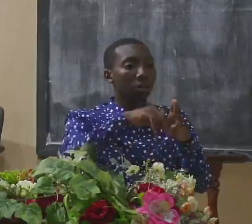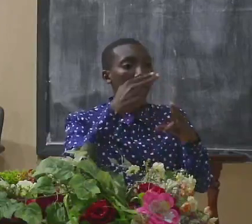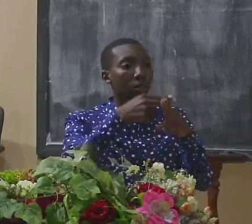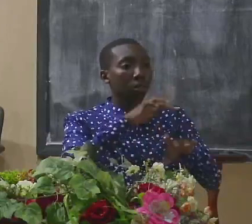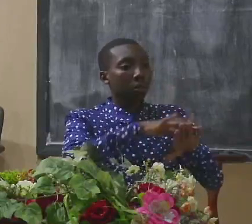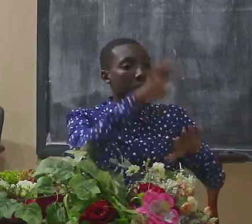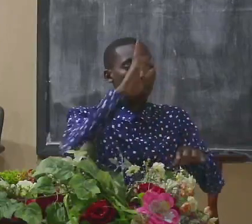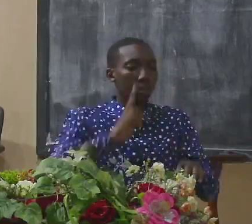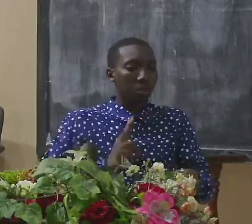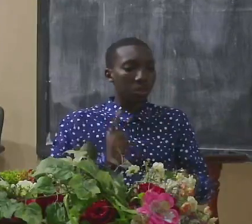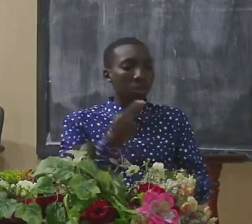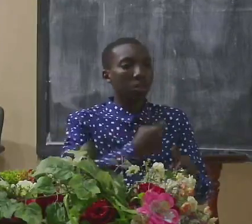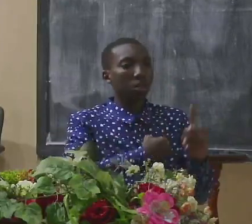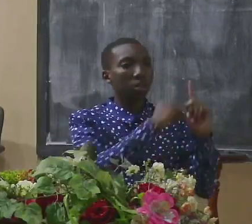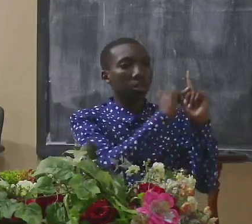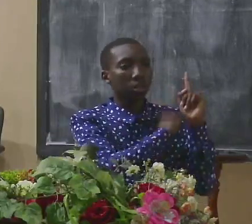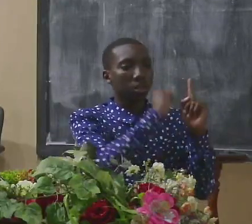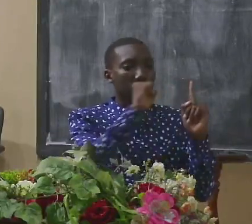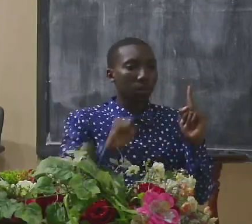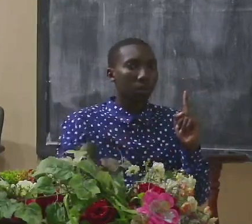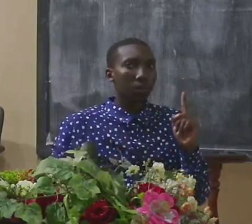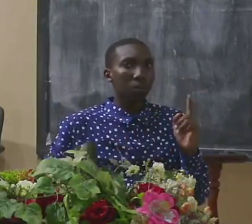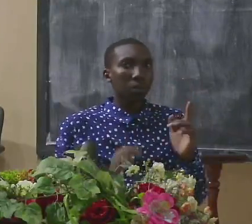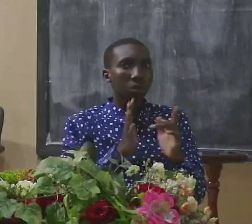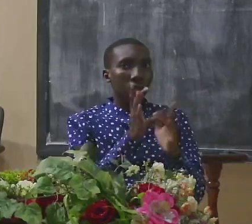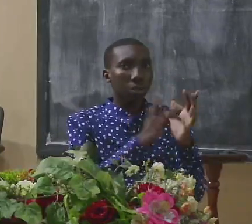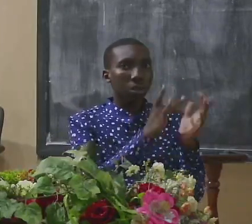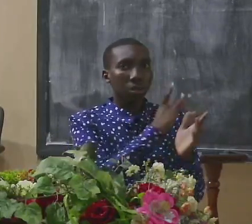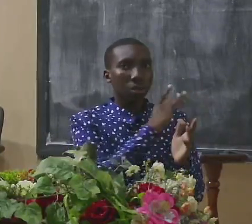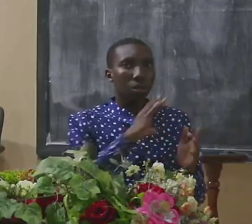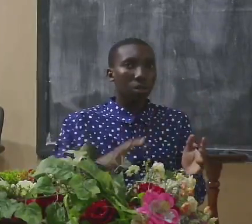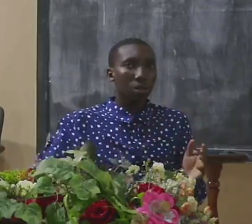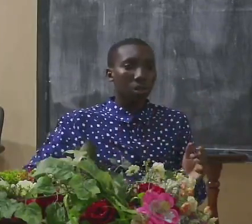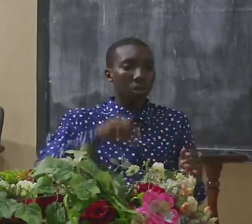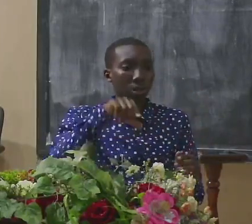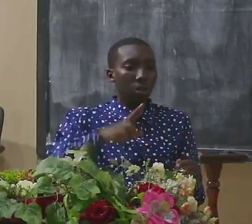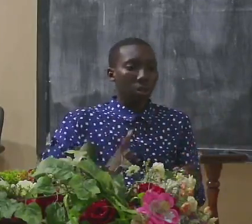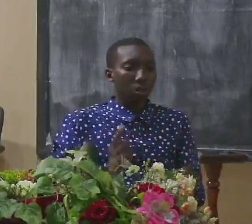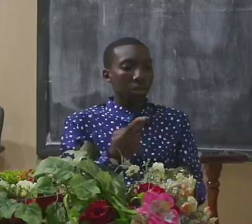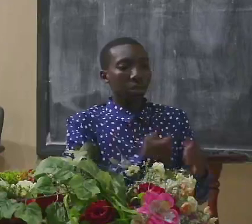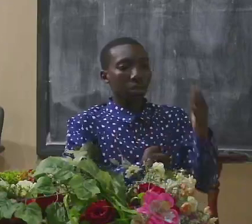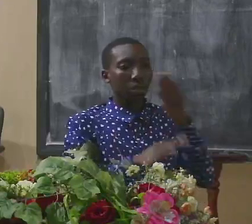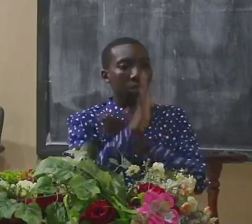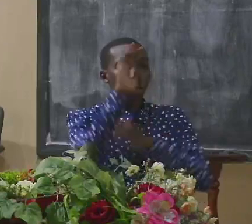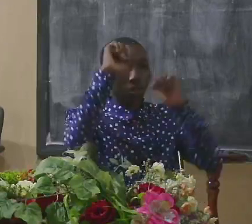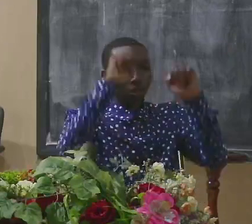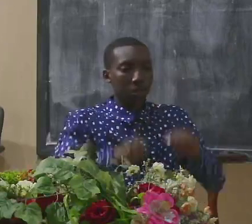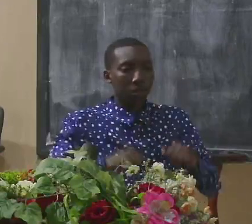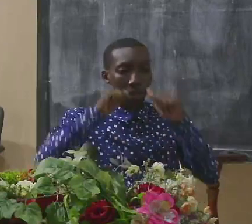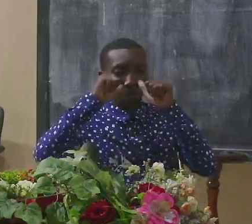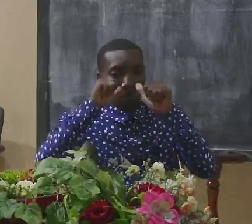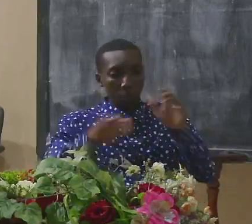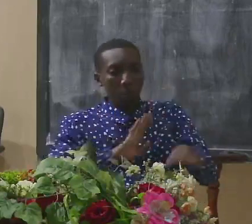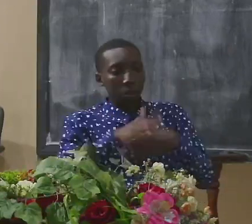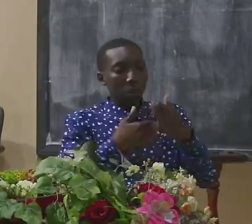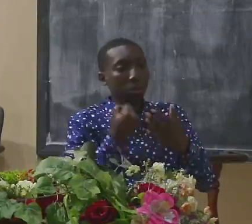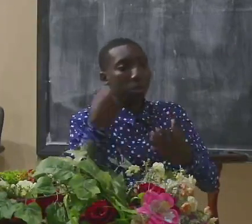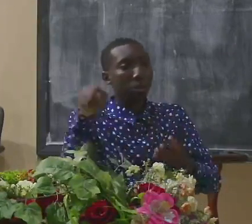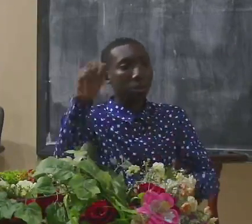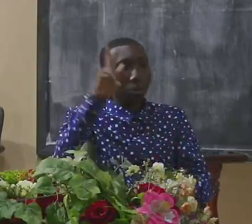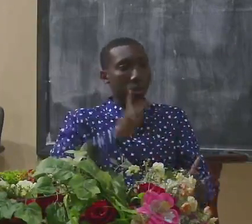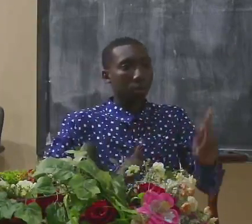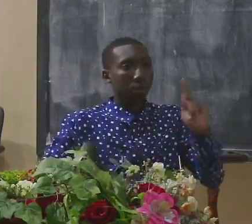Nous commençons le culte de ce soir dans le nom glorieux de notre Seigneur Jésus-Christ. Que notre Dieu bénisse son peuple.